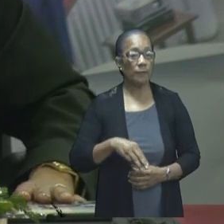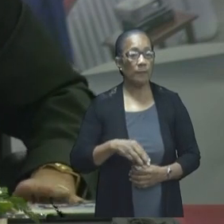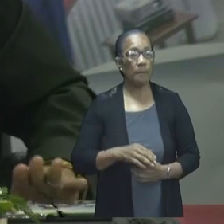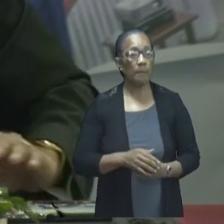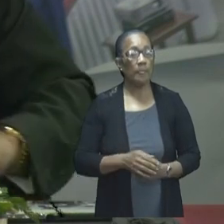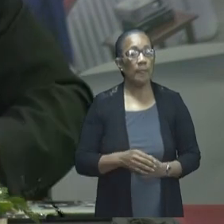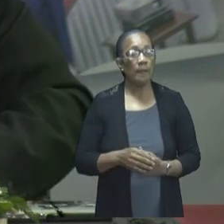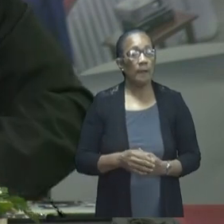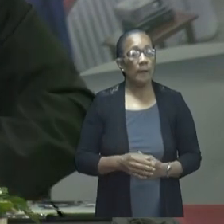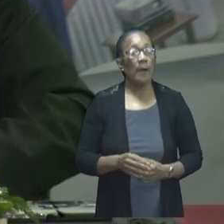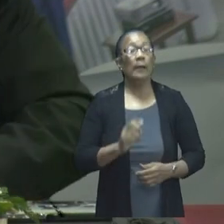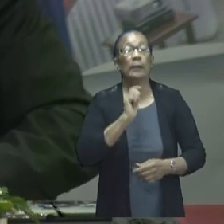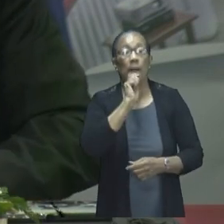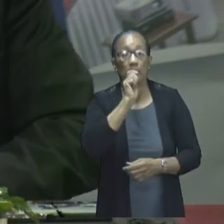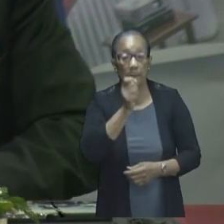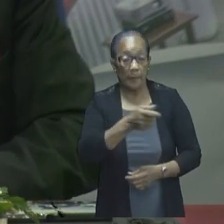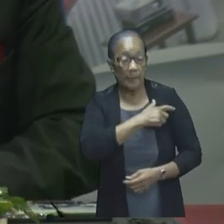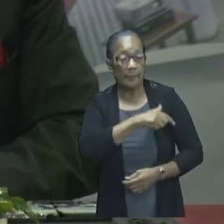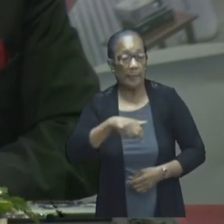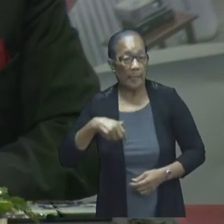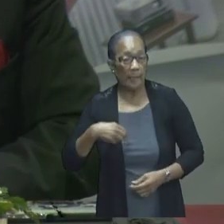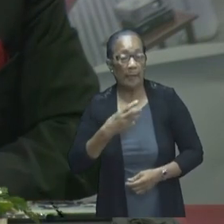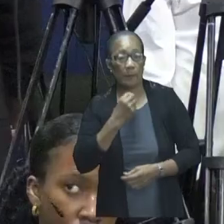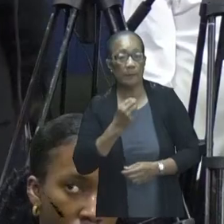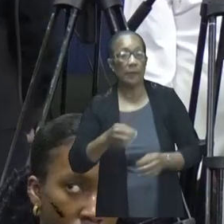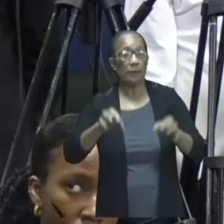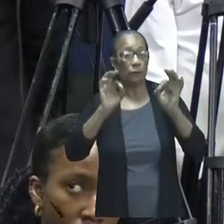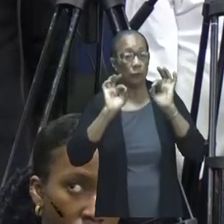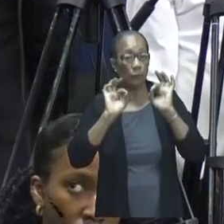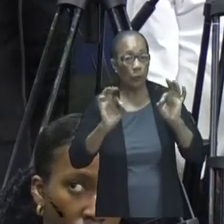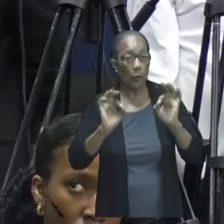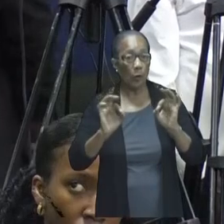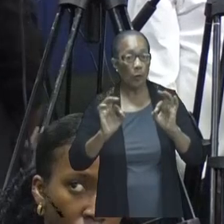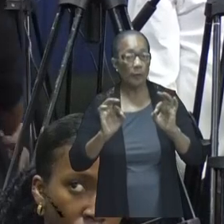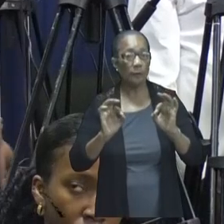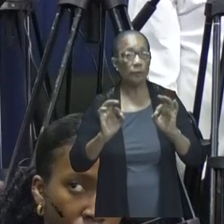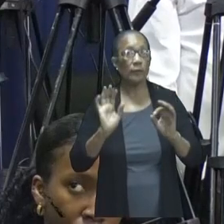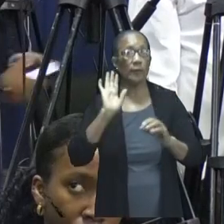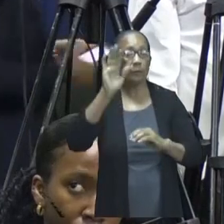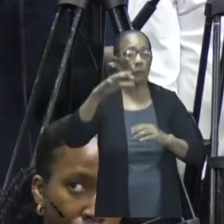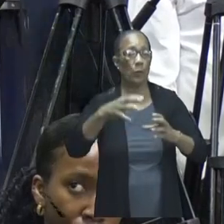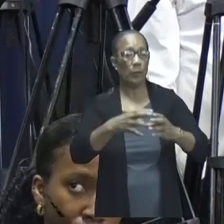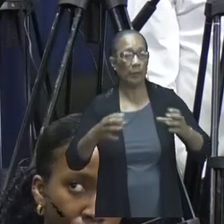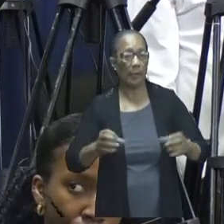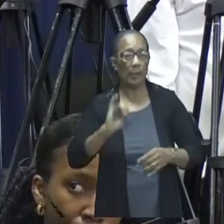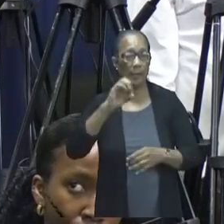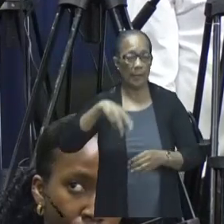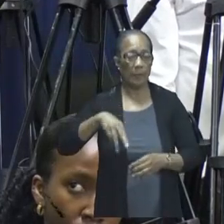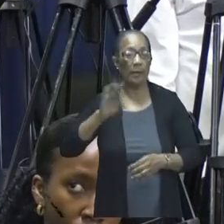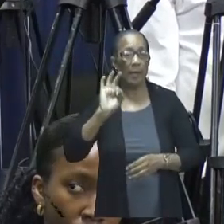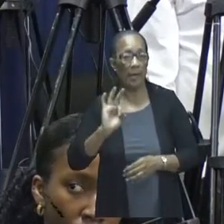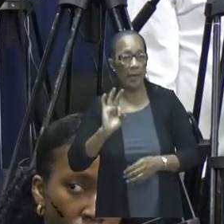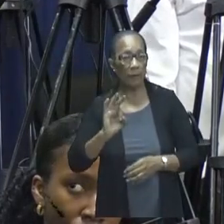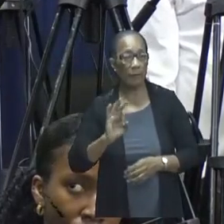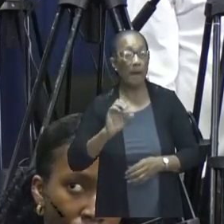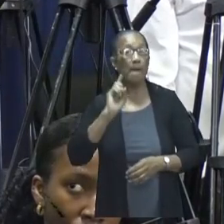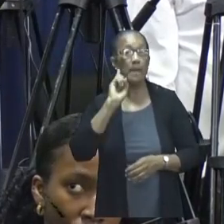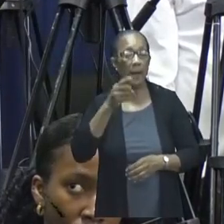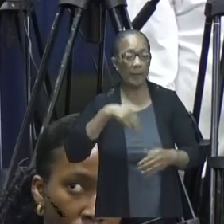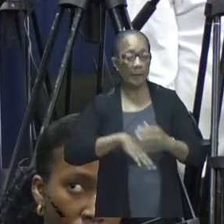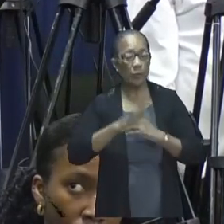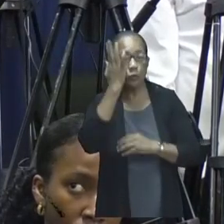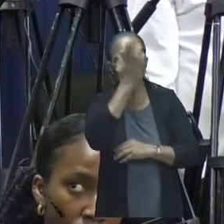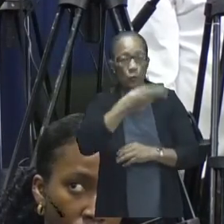heer president heeft aangegeven dat er genoeg vertrouwen is maar dit buitenland i'm en ipb maar in suriname zelf is het vertrouwen